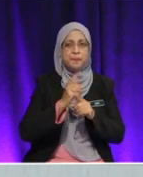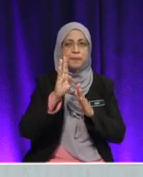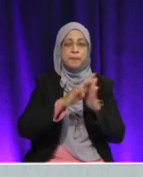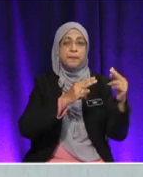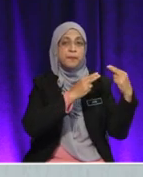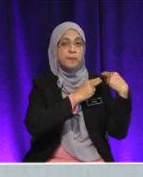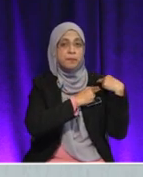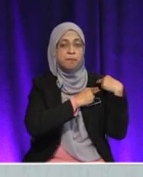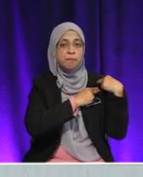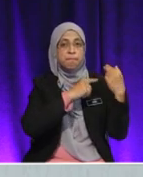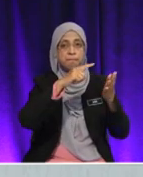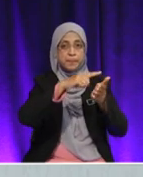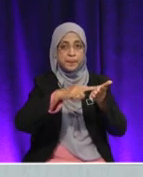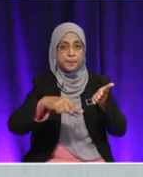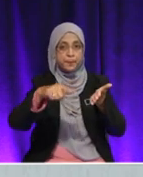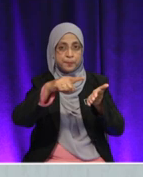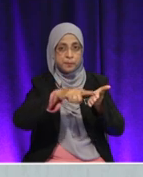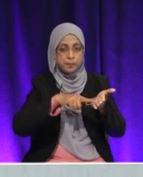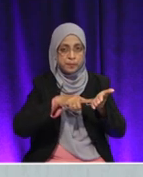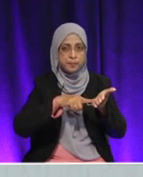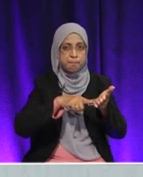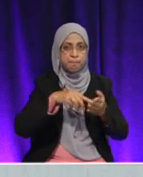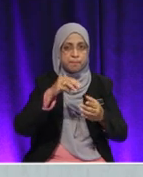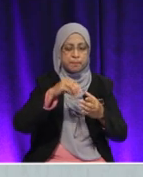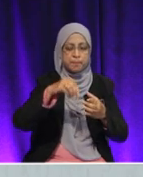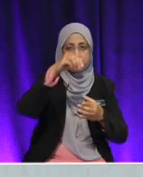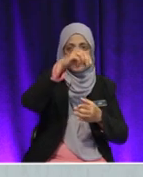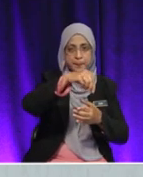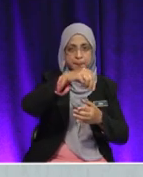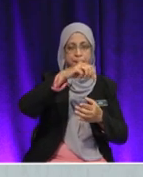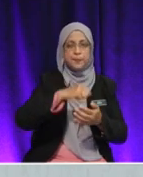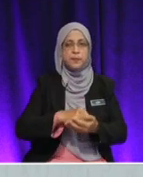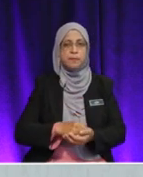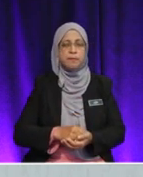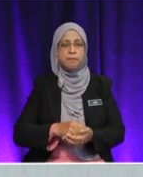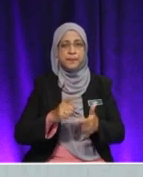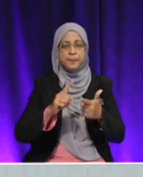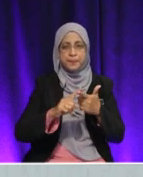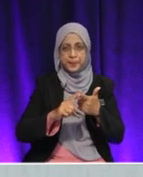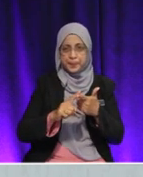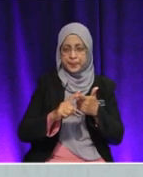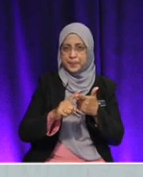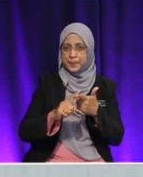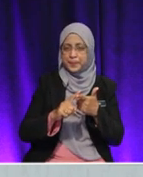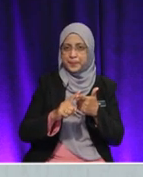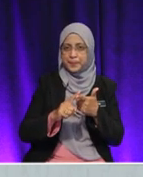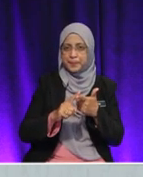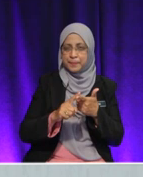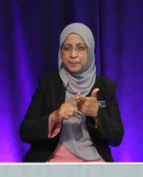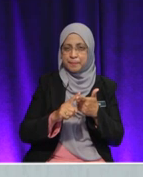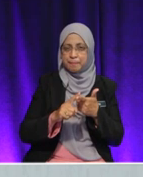jawab mengundi oke bagus oke seterusnya pula nilai yang kedua nilai